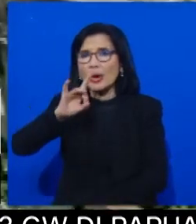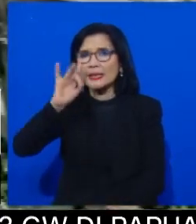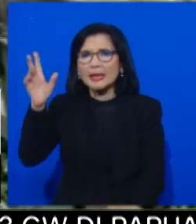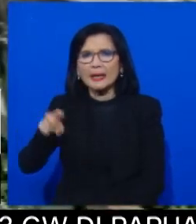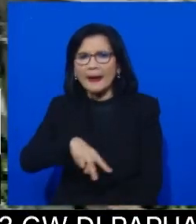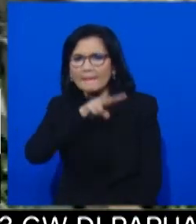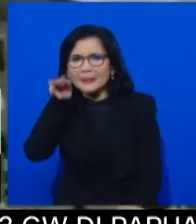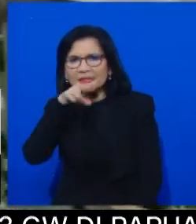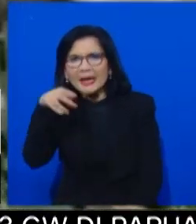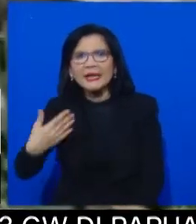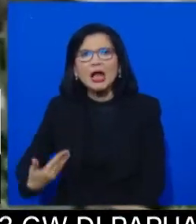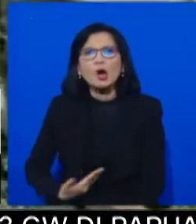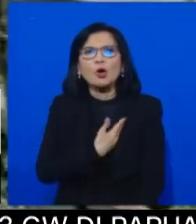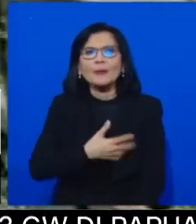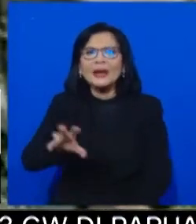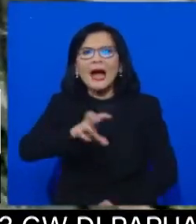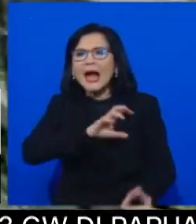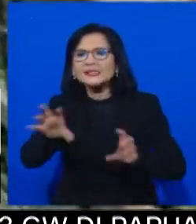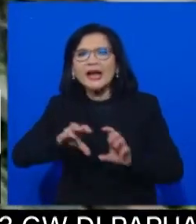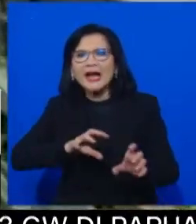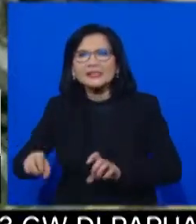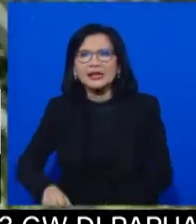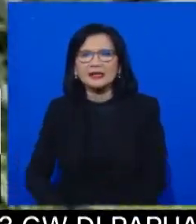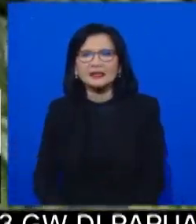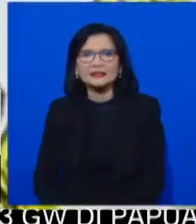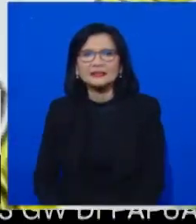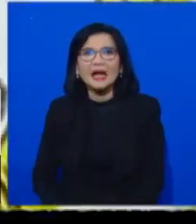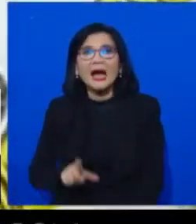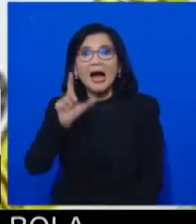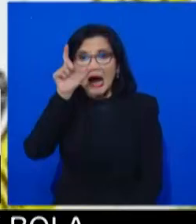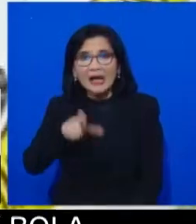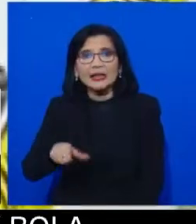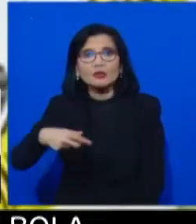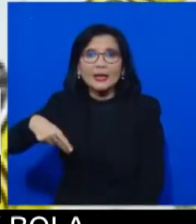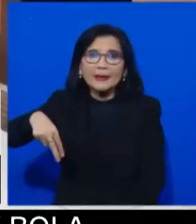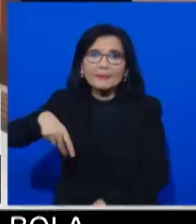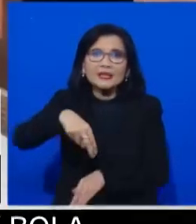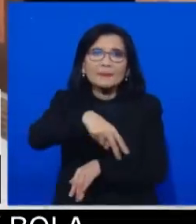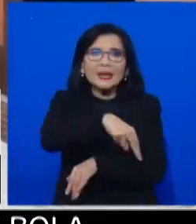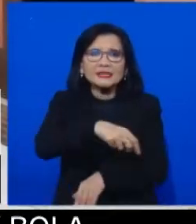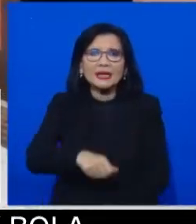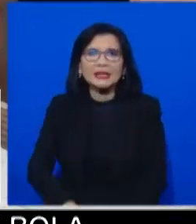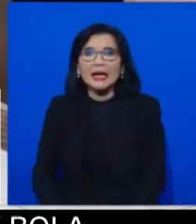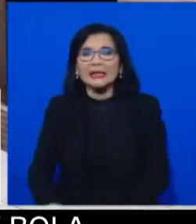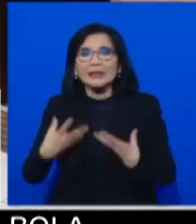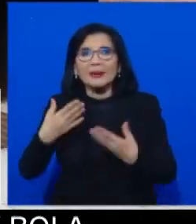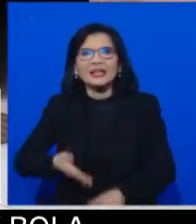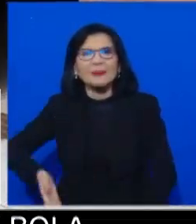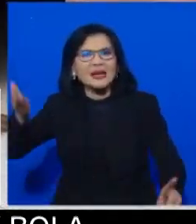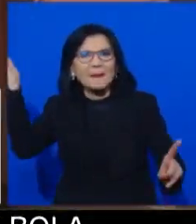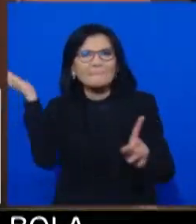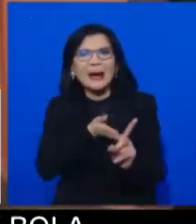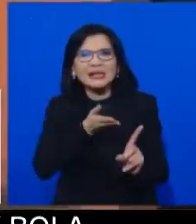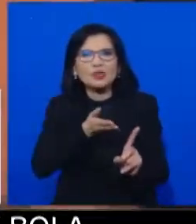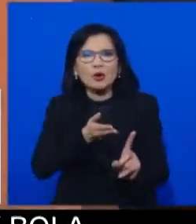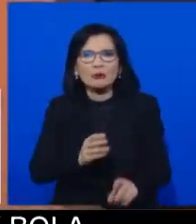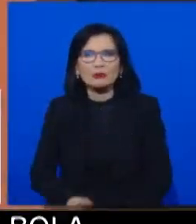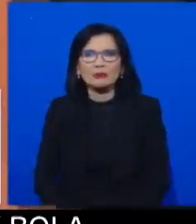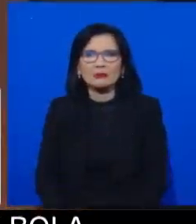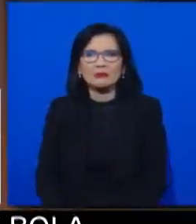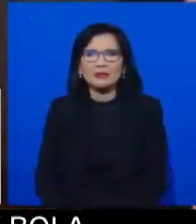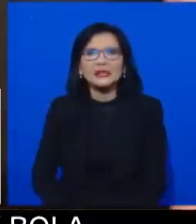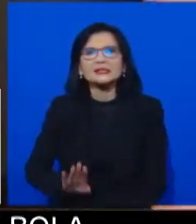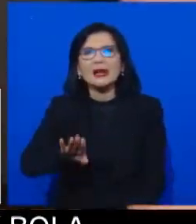mencari korban secara acak. Arya Saputra yang saat itu sedang menyeberang jalan tiba-tiba dibacok oleh terdakwa